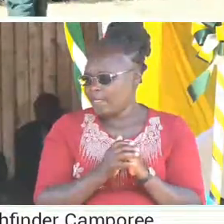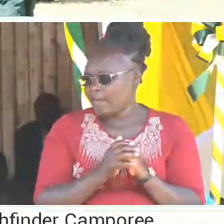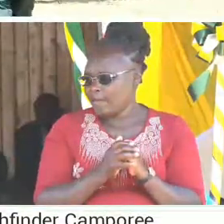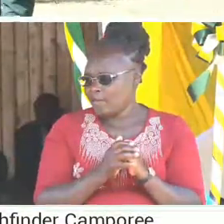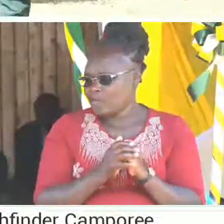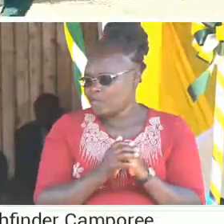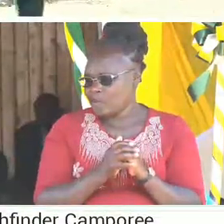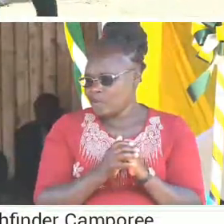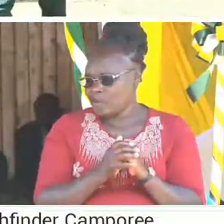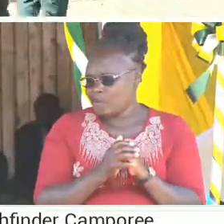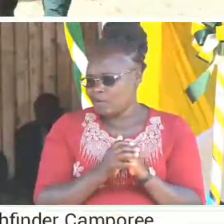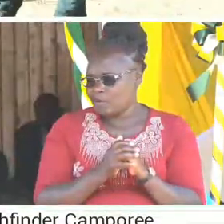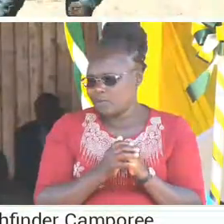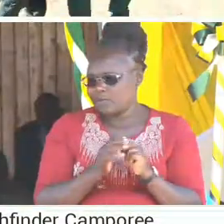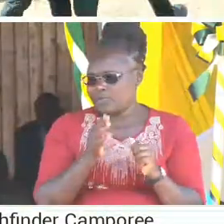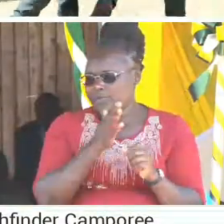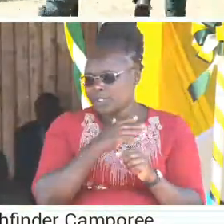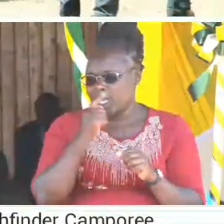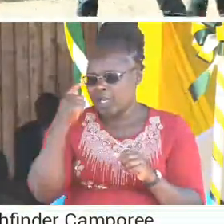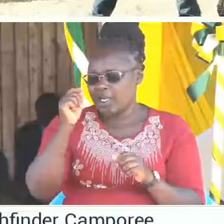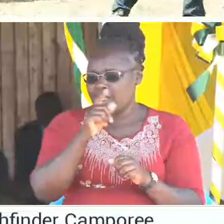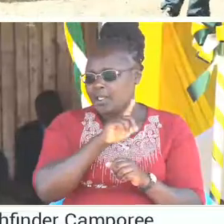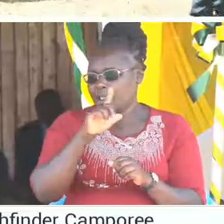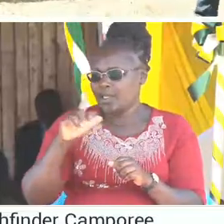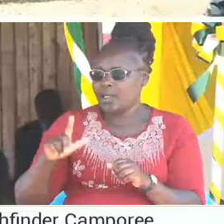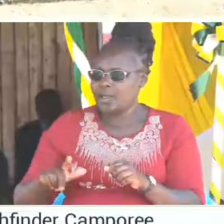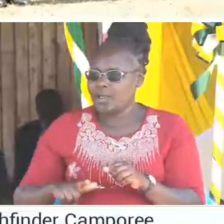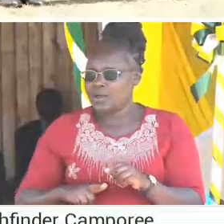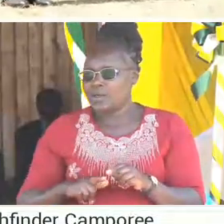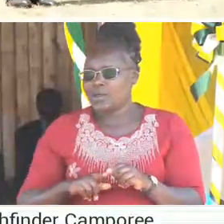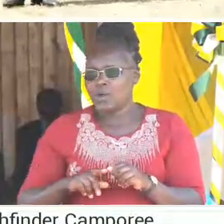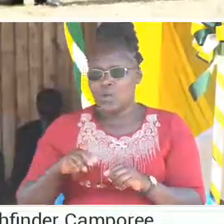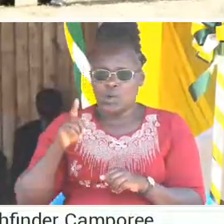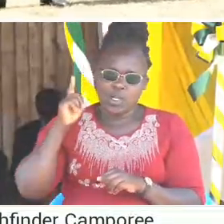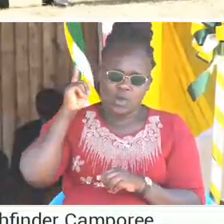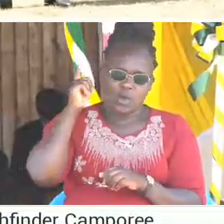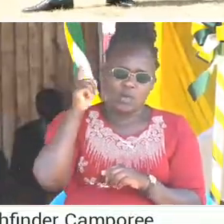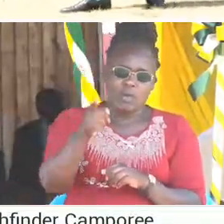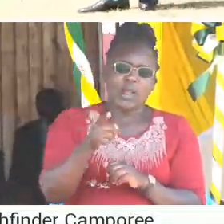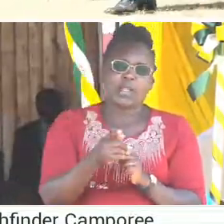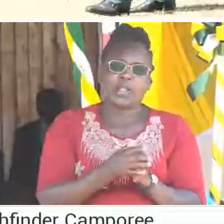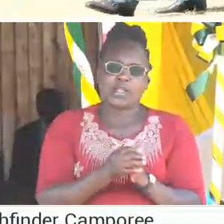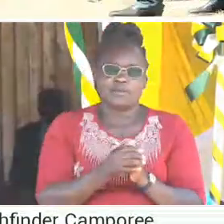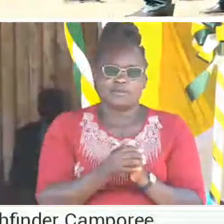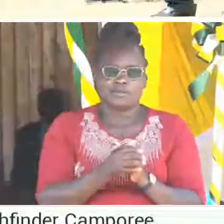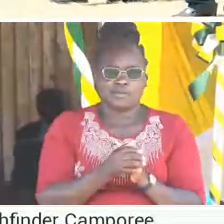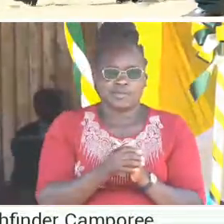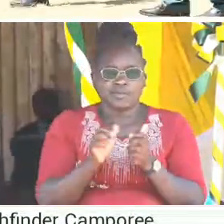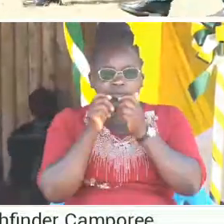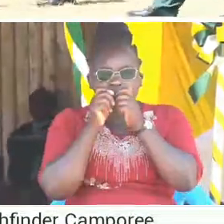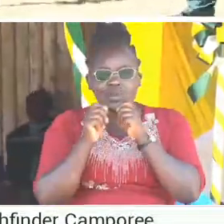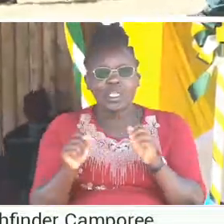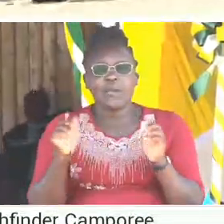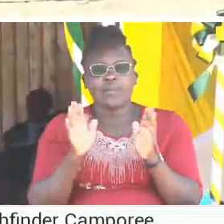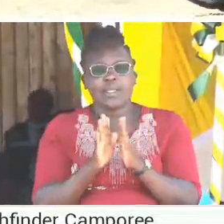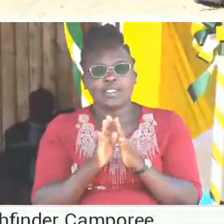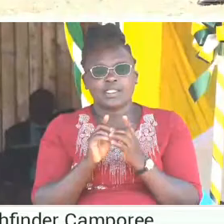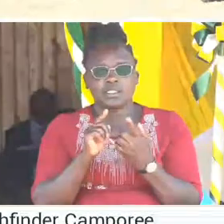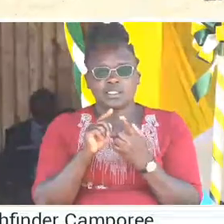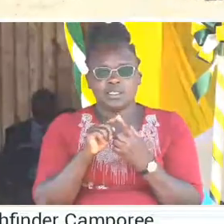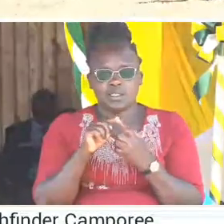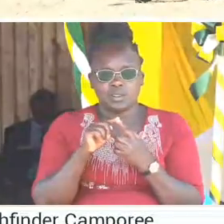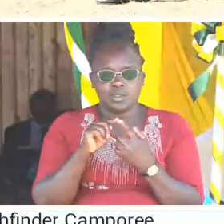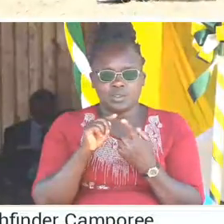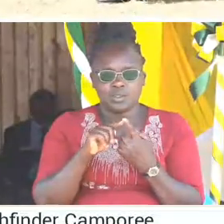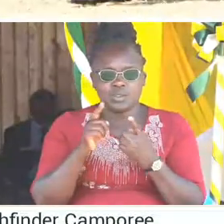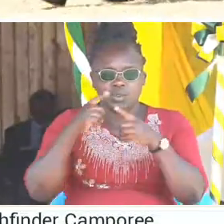Pastor, Bwana ataiamuru baraka ije juu yako. Ziko baraka. Katika gala zako. Ziko baraka zako. Na mambo